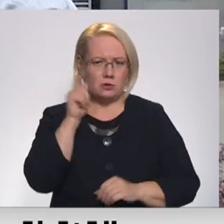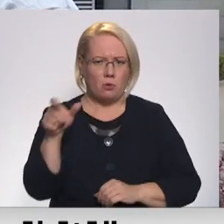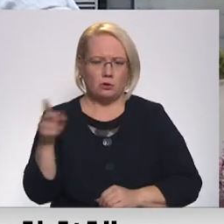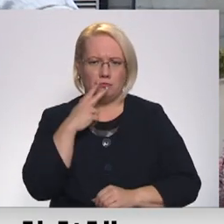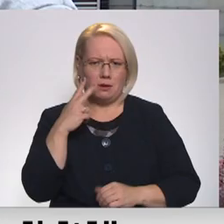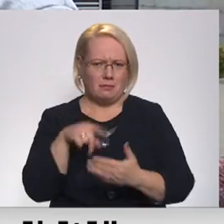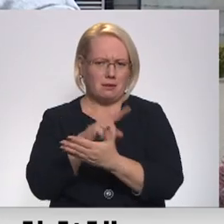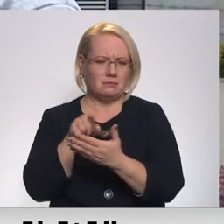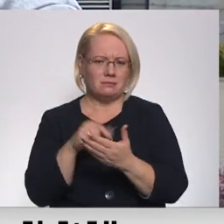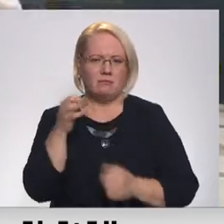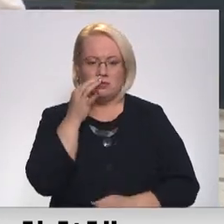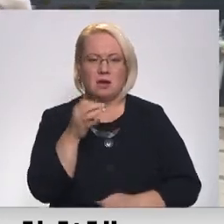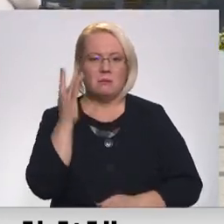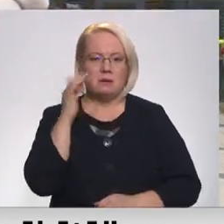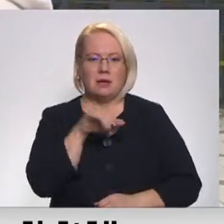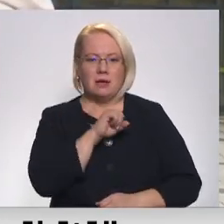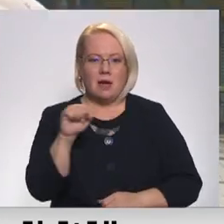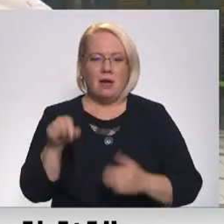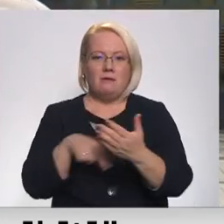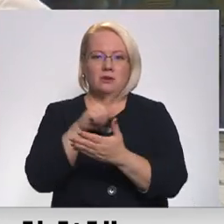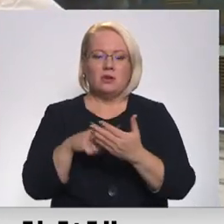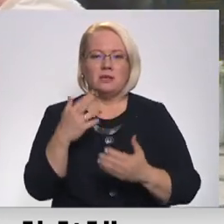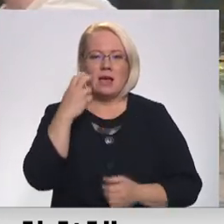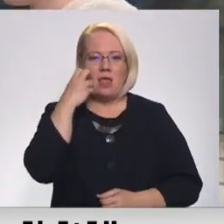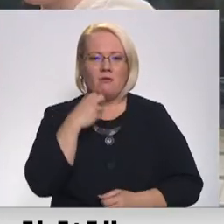Nu, principā jā. No cik gadu vecuma?